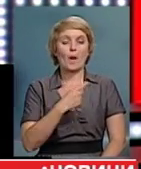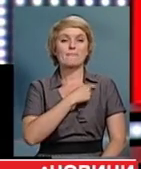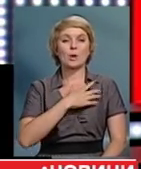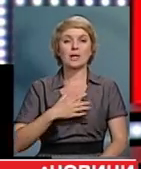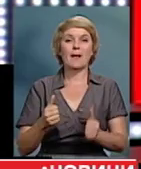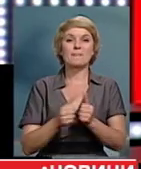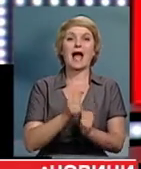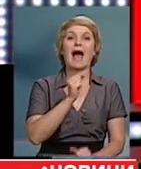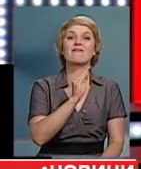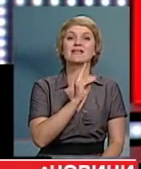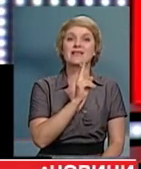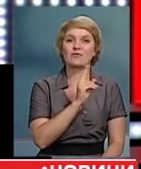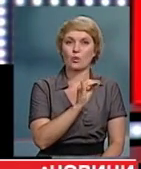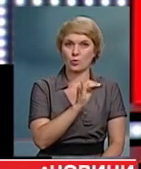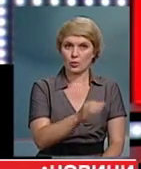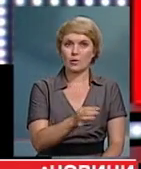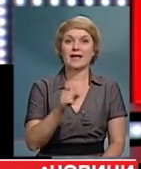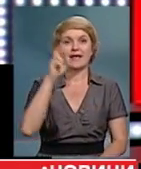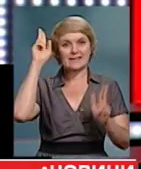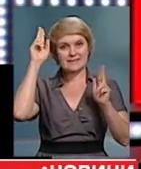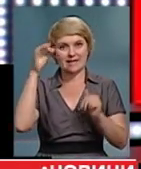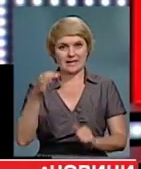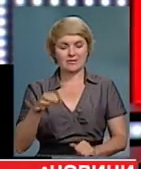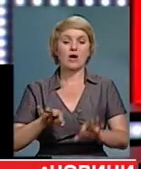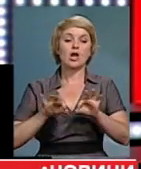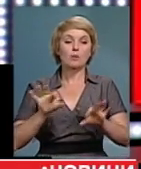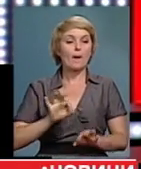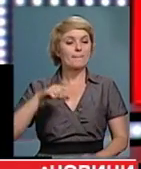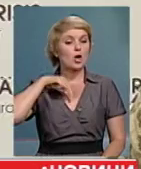також розповів про настрої на окупованій території.